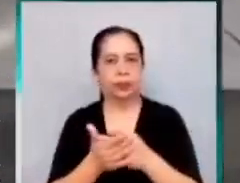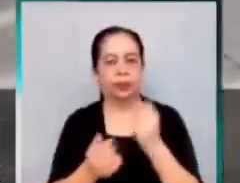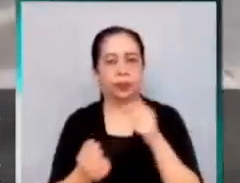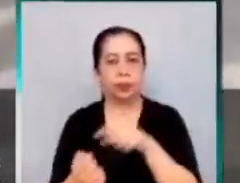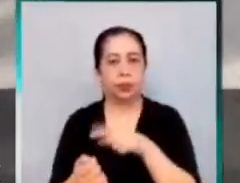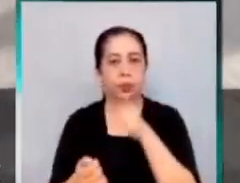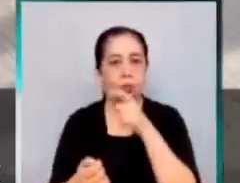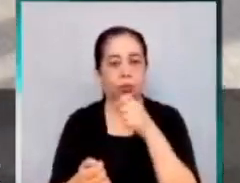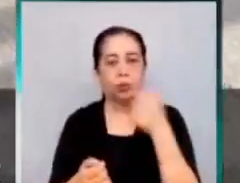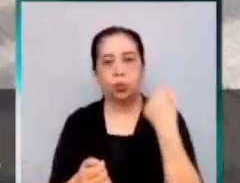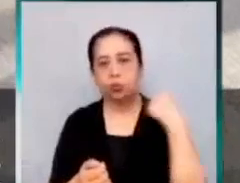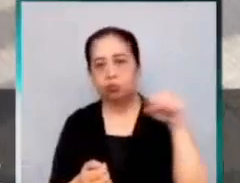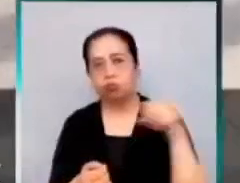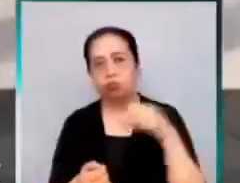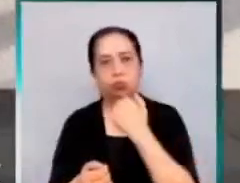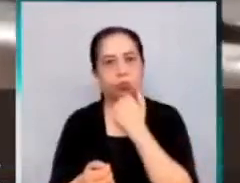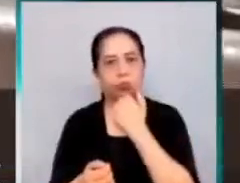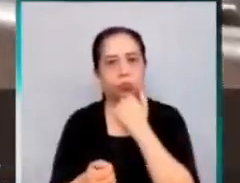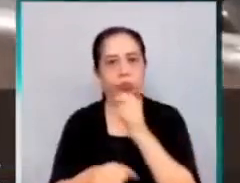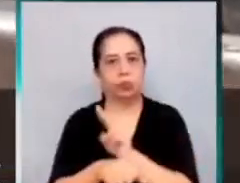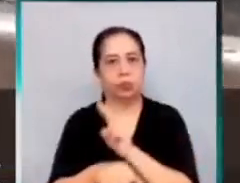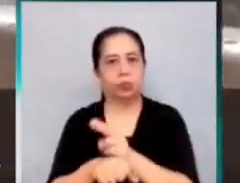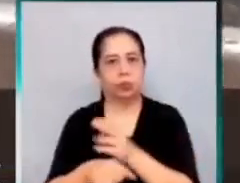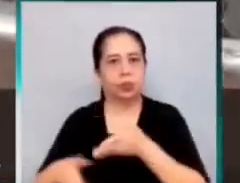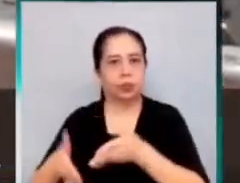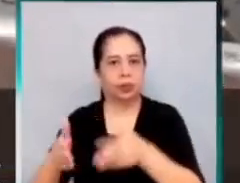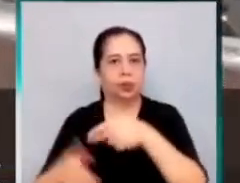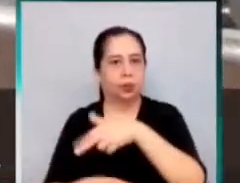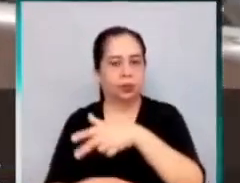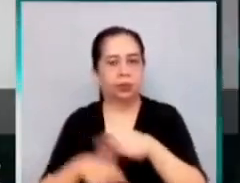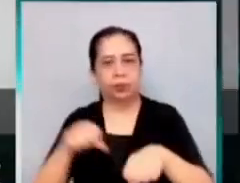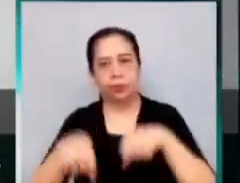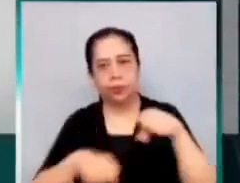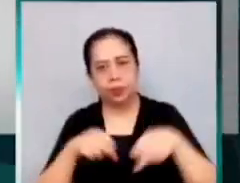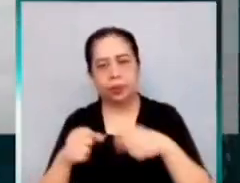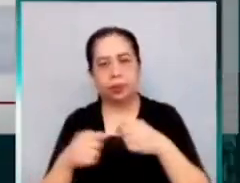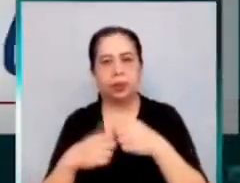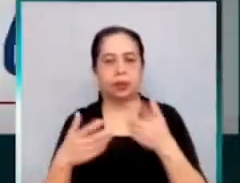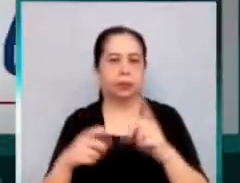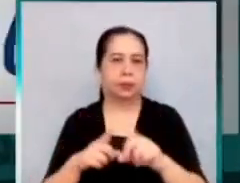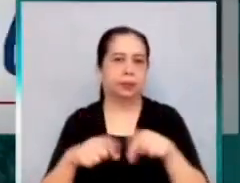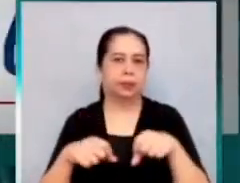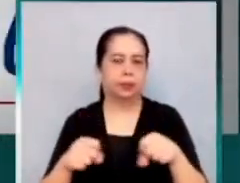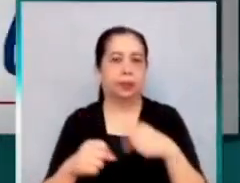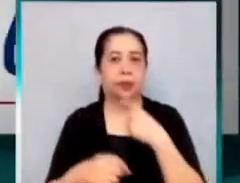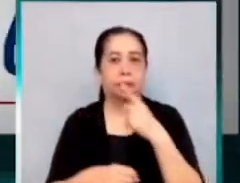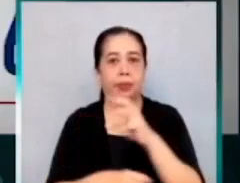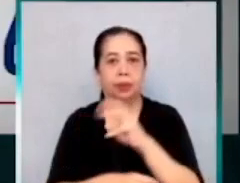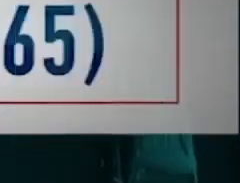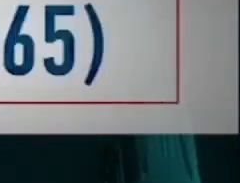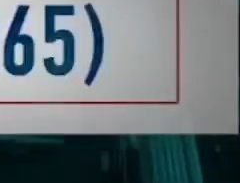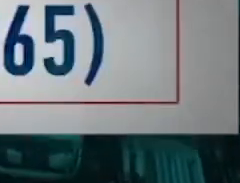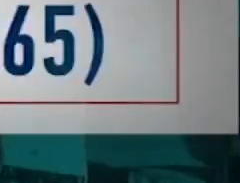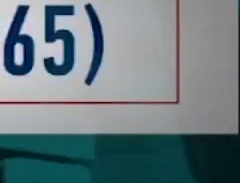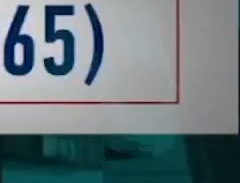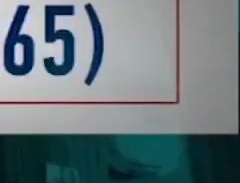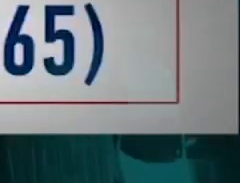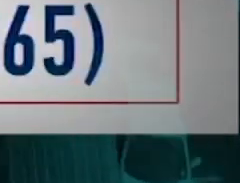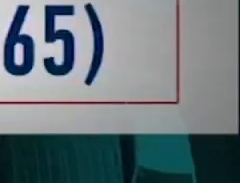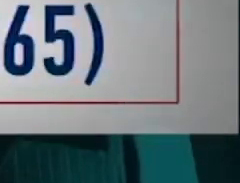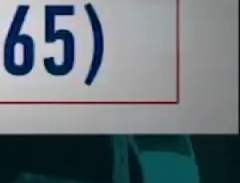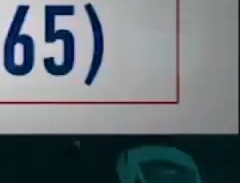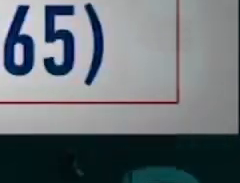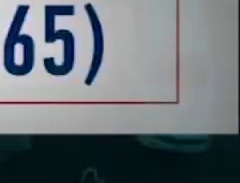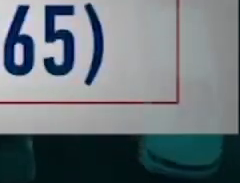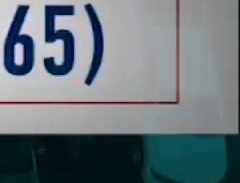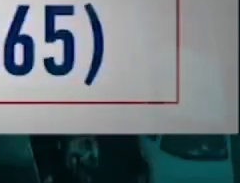mang mali ang paggamit ng sidewalk, bike lane o motorcycle lane. Apela ng MMDA, sakaling may nakitang ganitong violation,